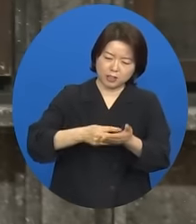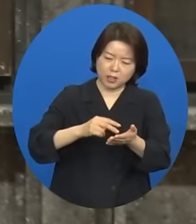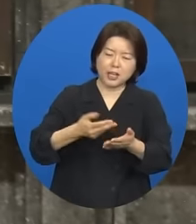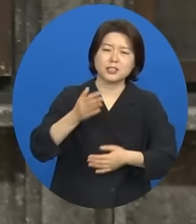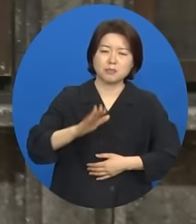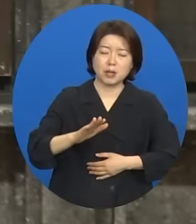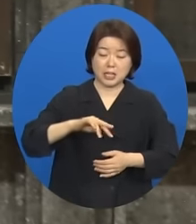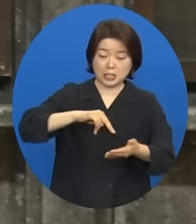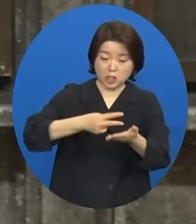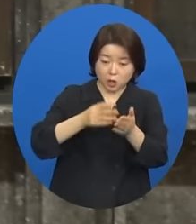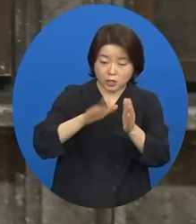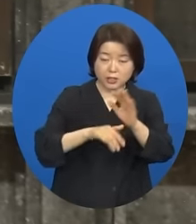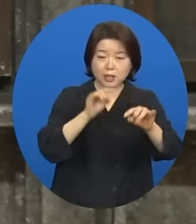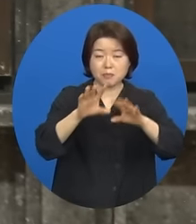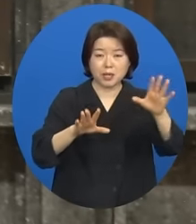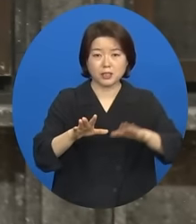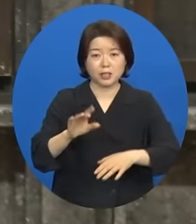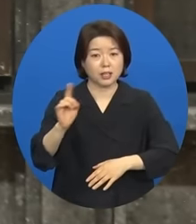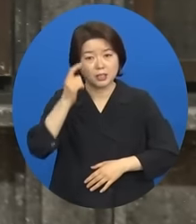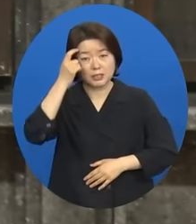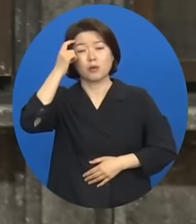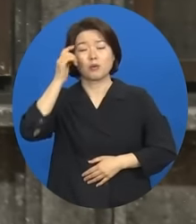생각이 났을까요? 분예의 사건.